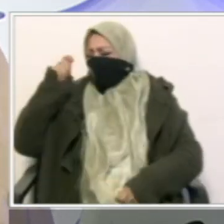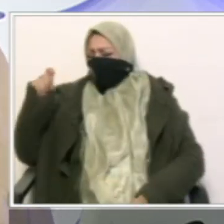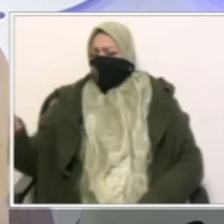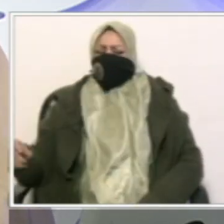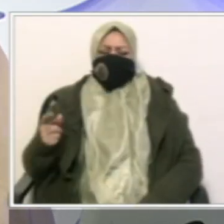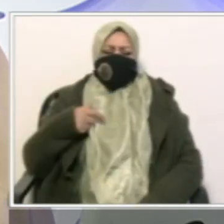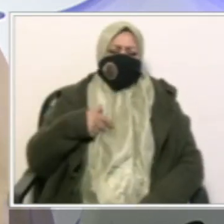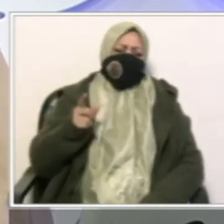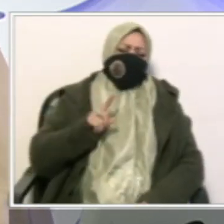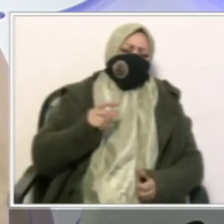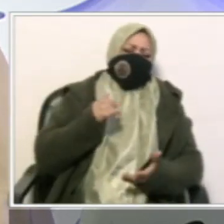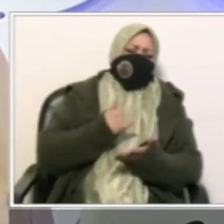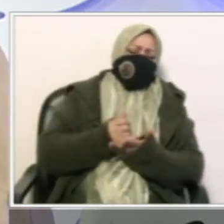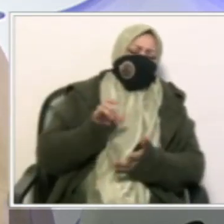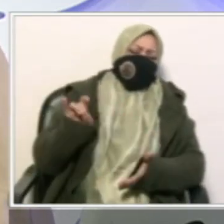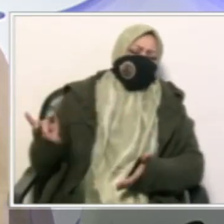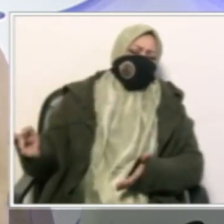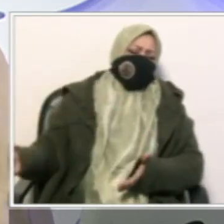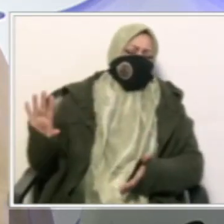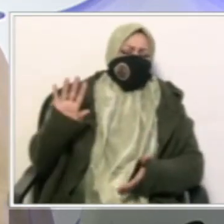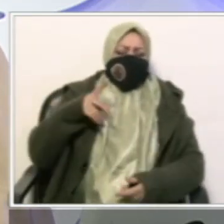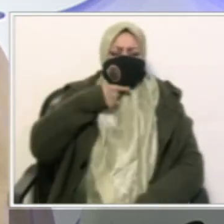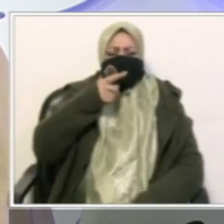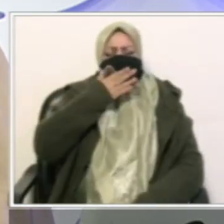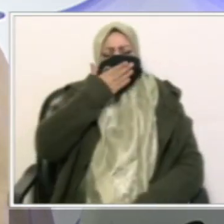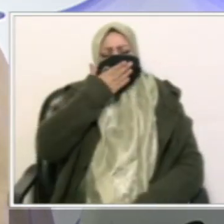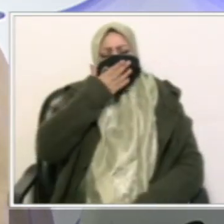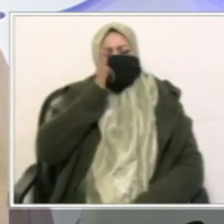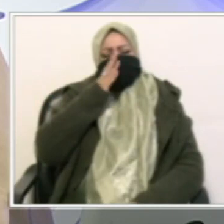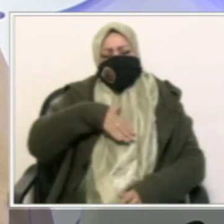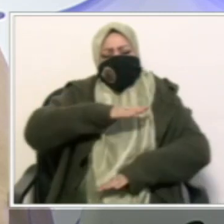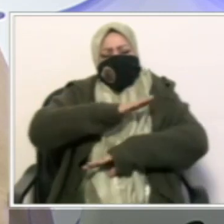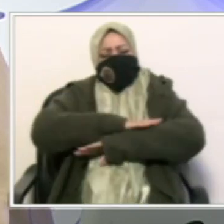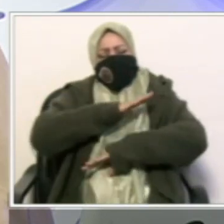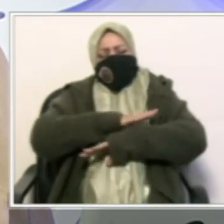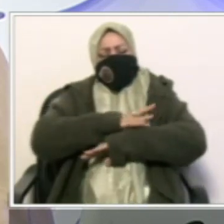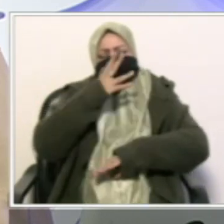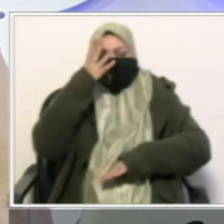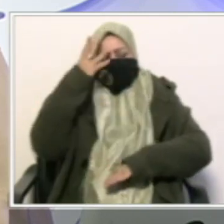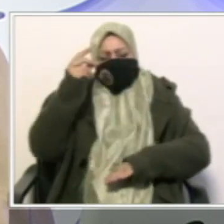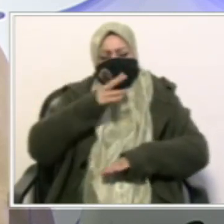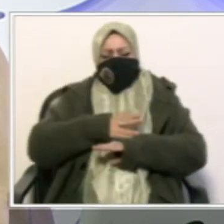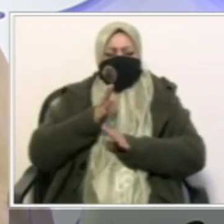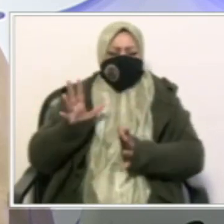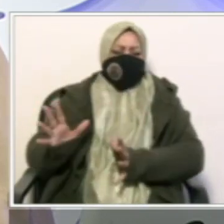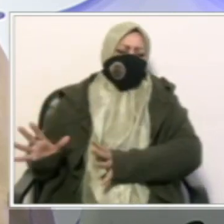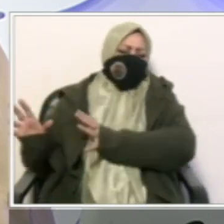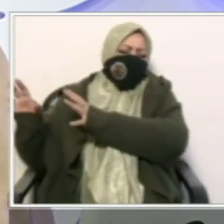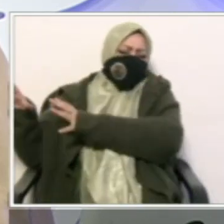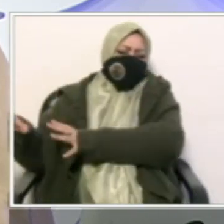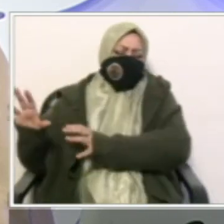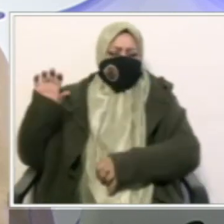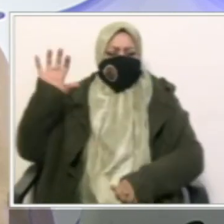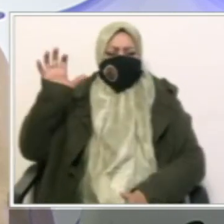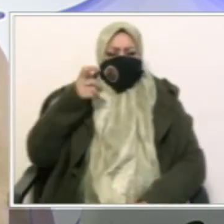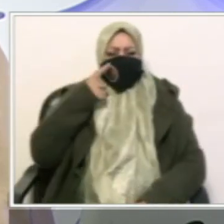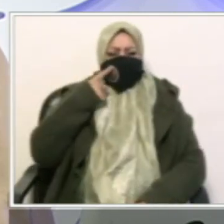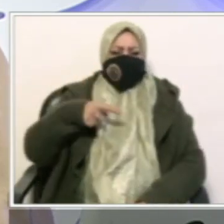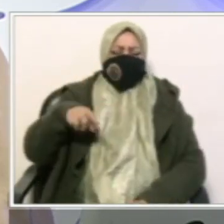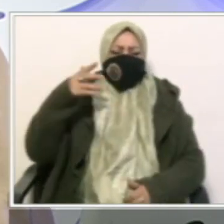الدريعة التي هي سدت، من الدريعة المسدودة لا من الدريعة المفتوحة.